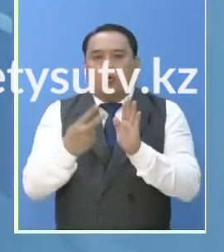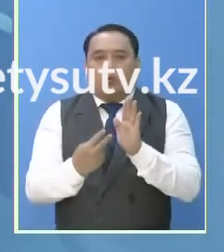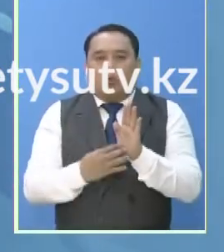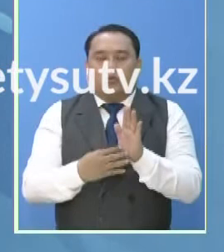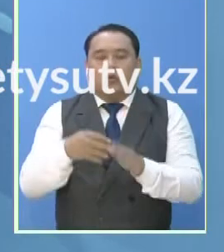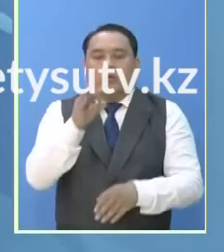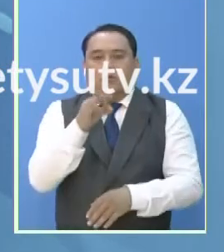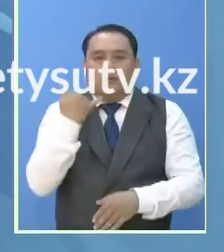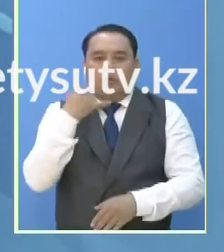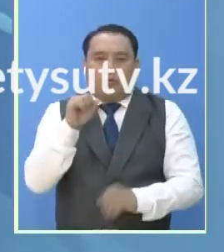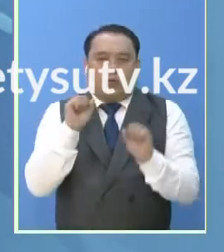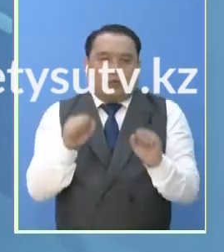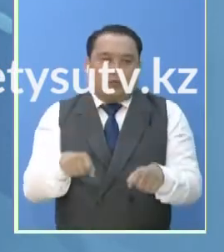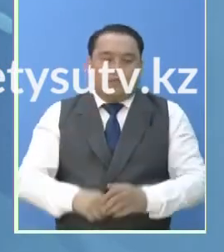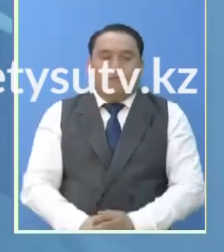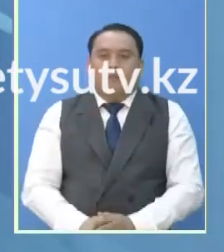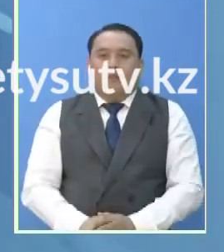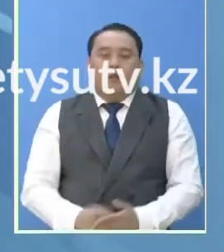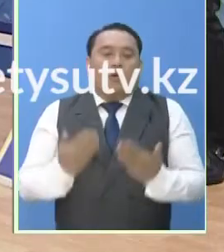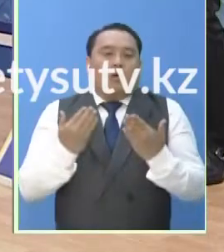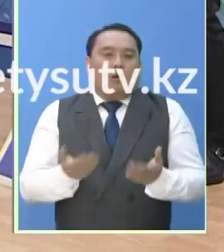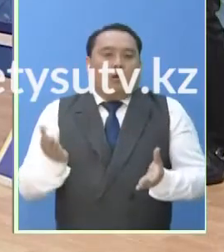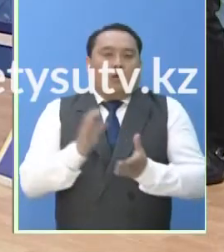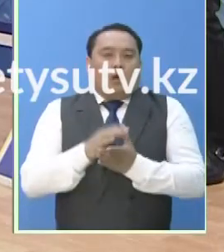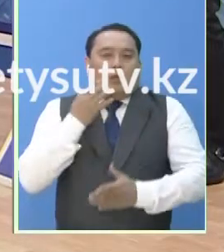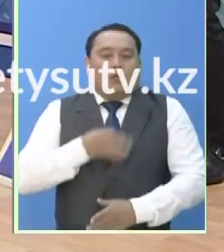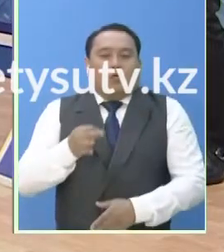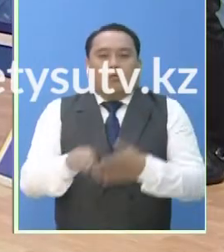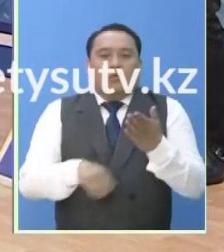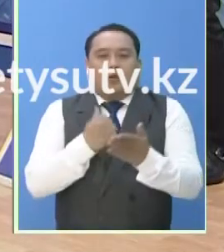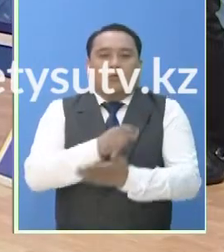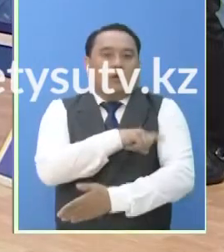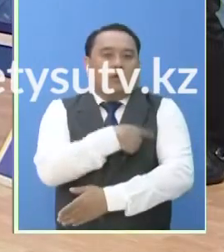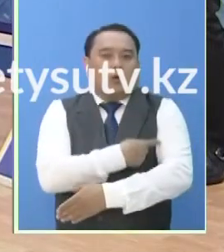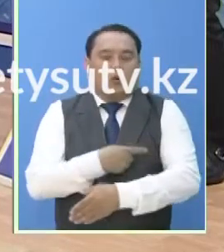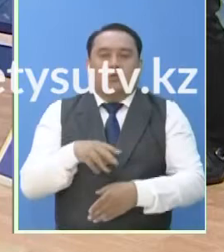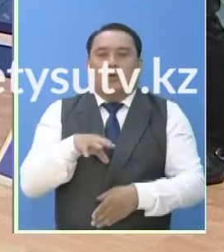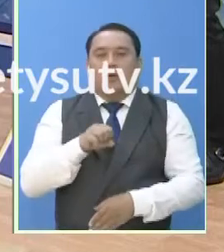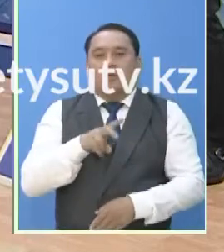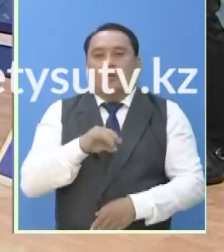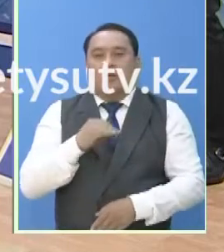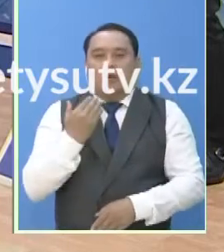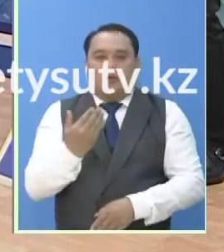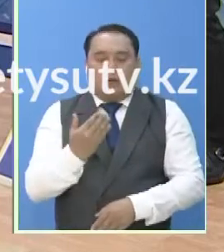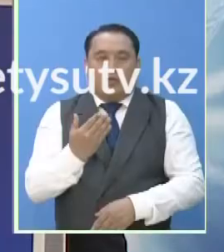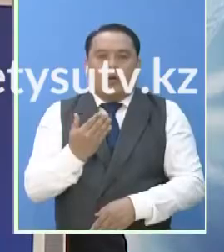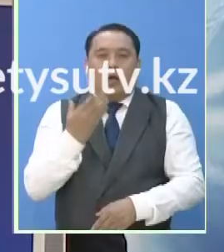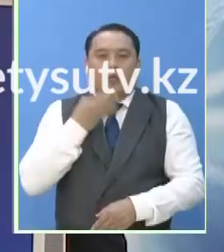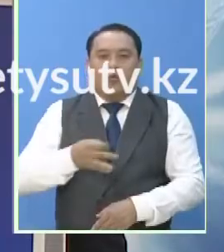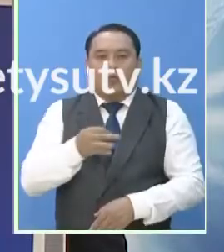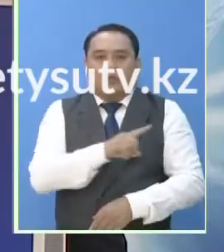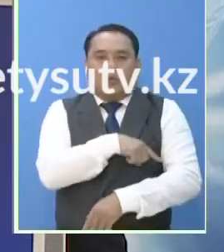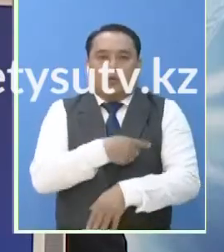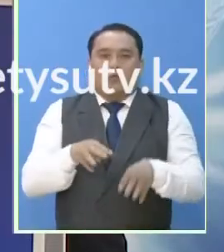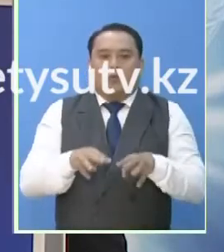үшін қосулы. Бүгіннің бүгінгі қонақтарымен таныс болыңыздар. Алматы облысының бас санитар дәрігері Ерғали Жақсыбекұлы және Алматы облыстық денсаулық